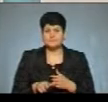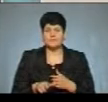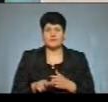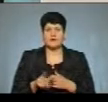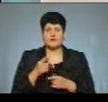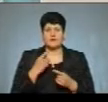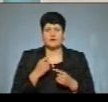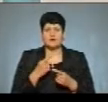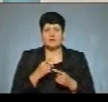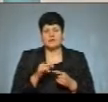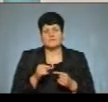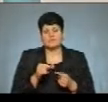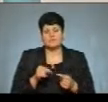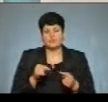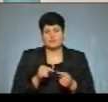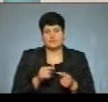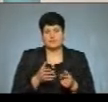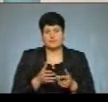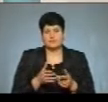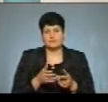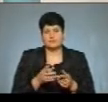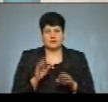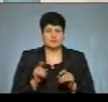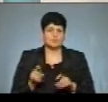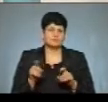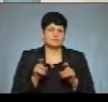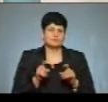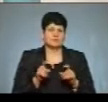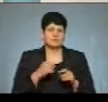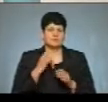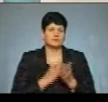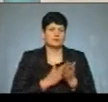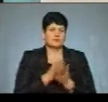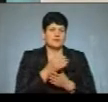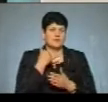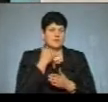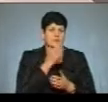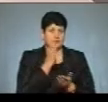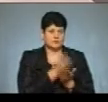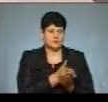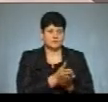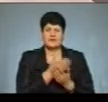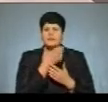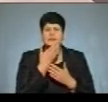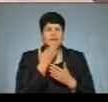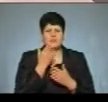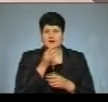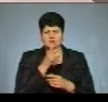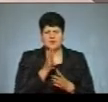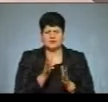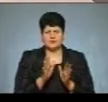розмова з абонентом і, відповідно, переадресування на диспетчера напрямку. Немає ліміту часу, тобто